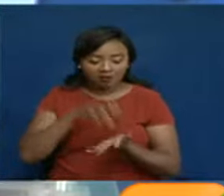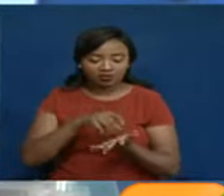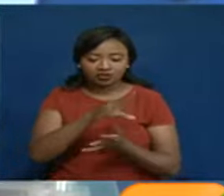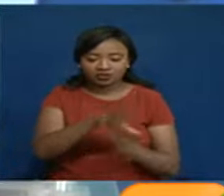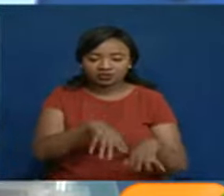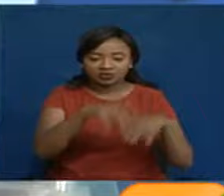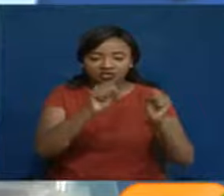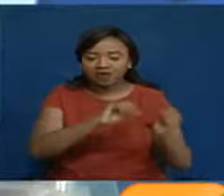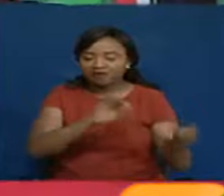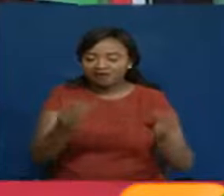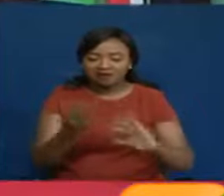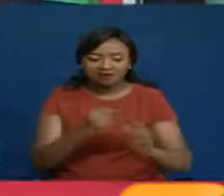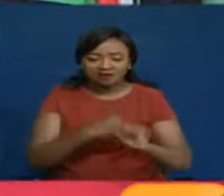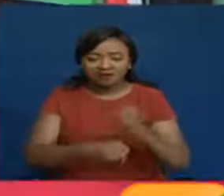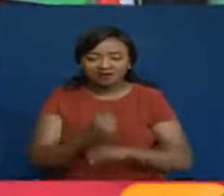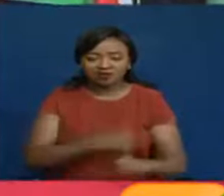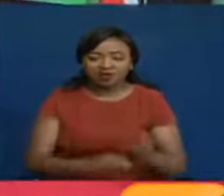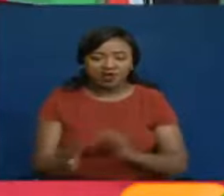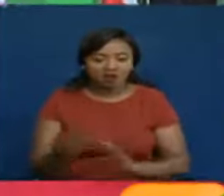Afrika.